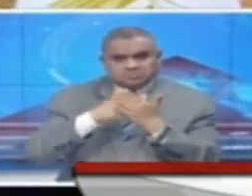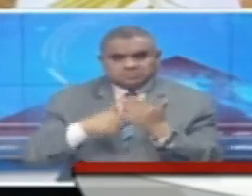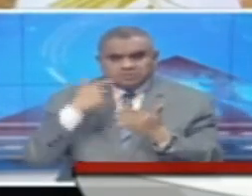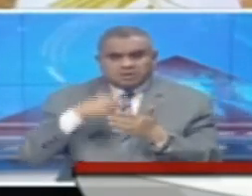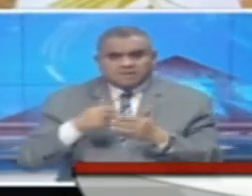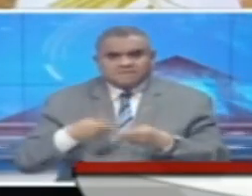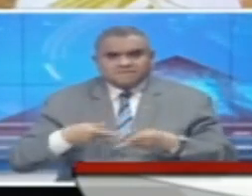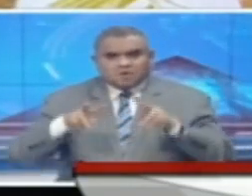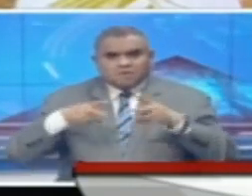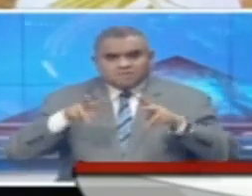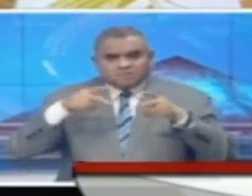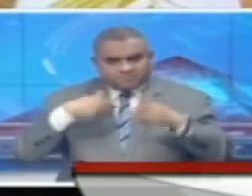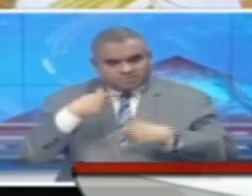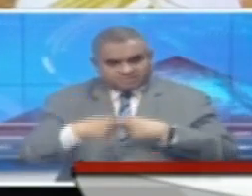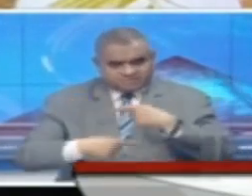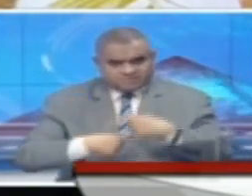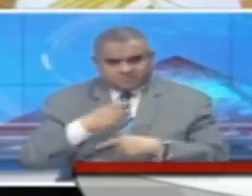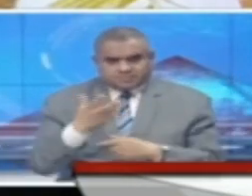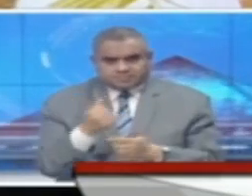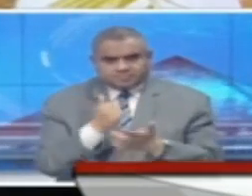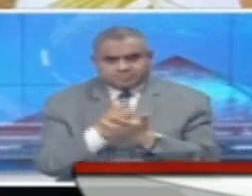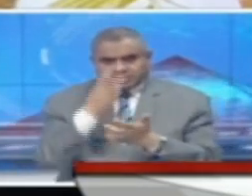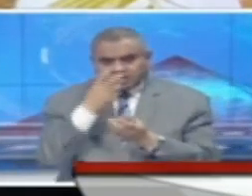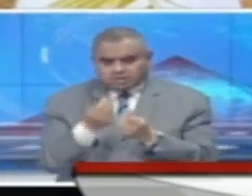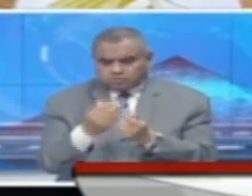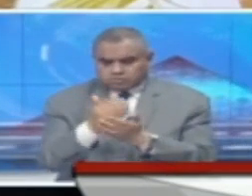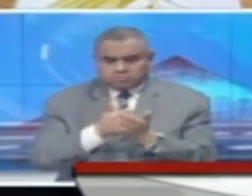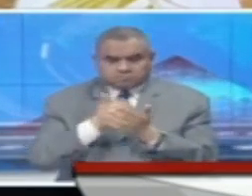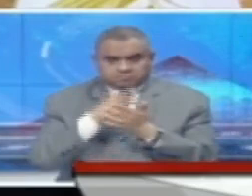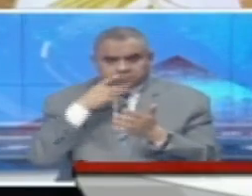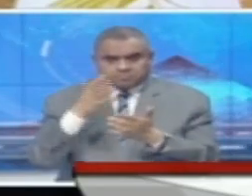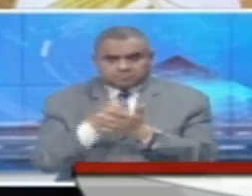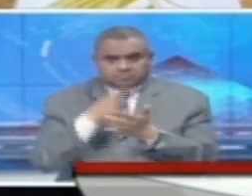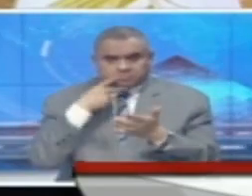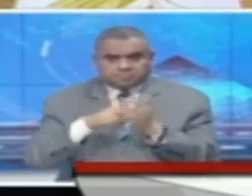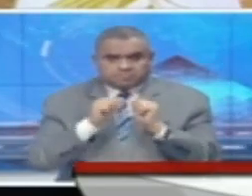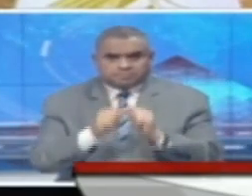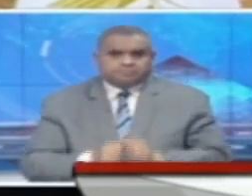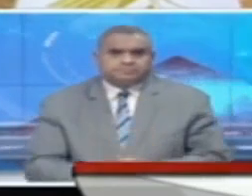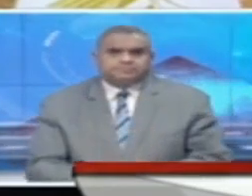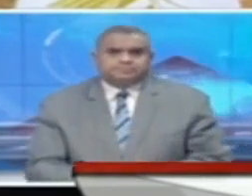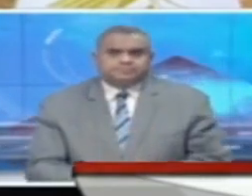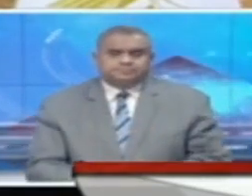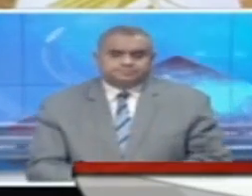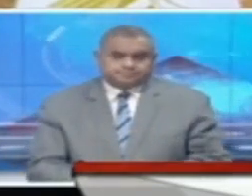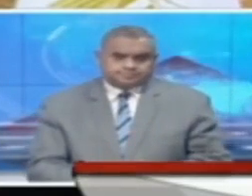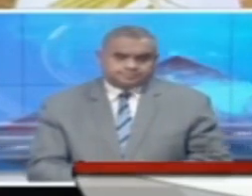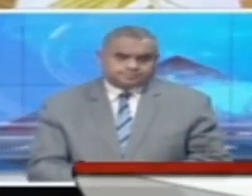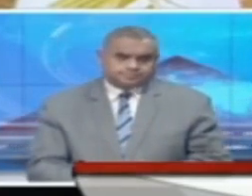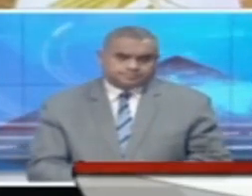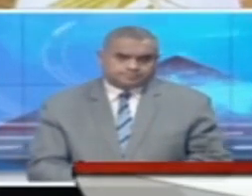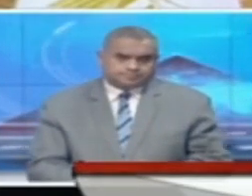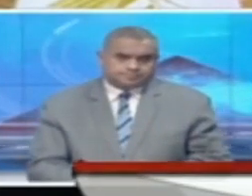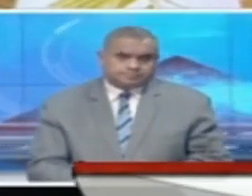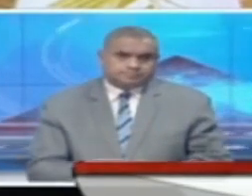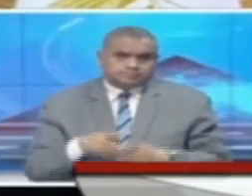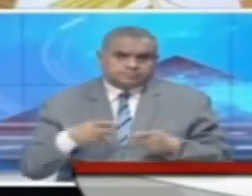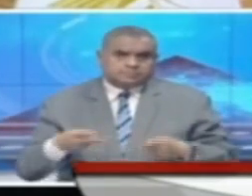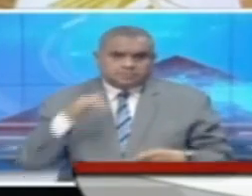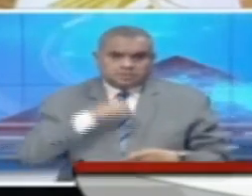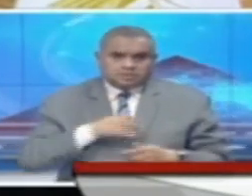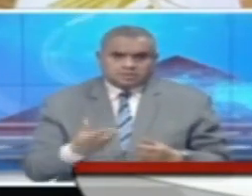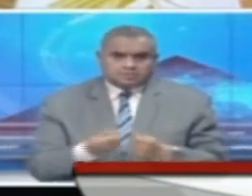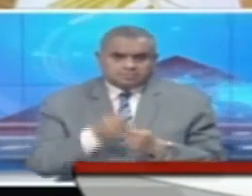عمل، تعني عملة صعبة بتكون موجودة عندك، تعني زيادة ثقة في